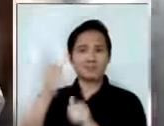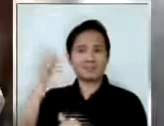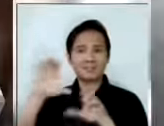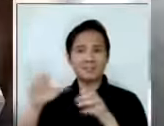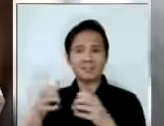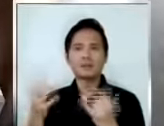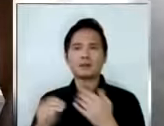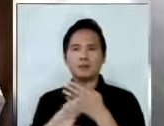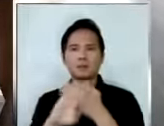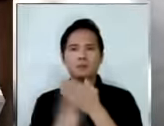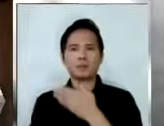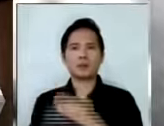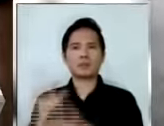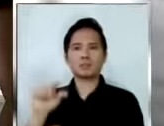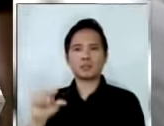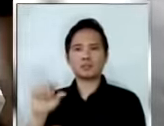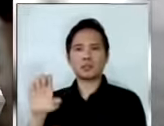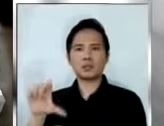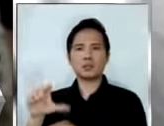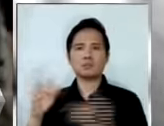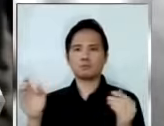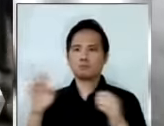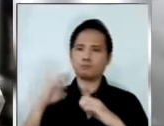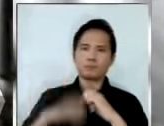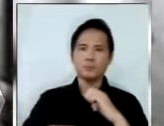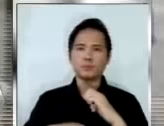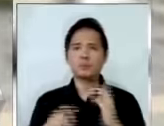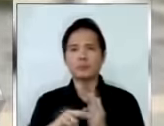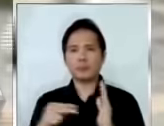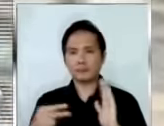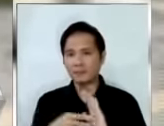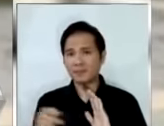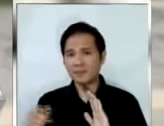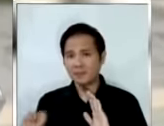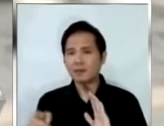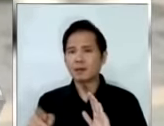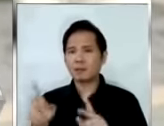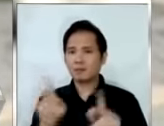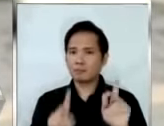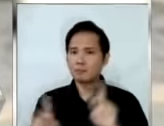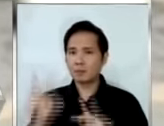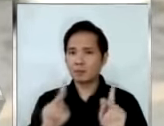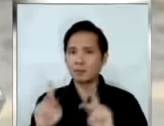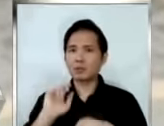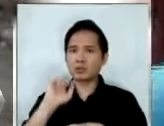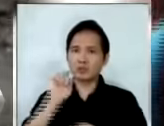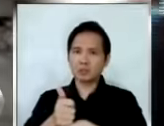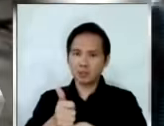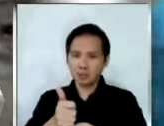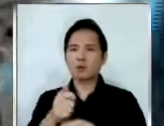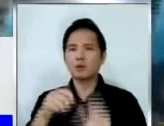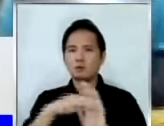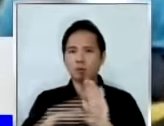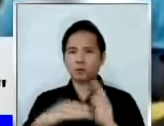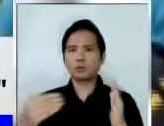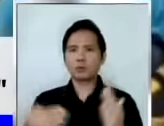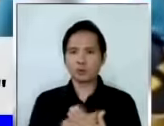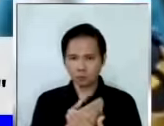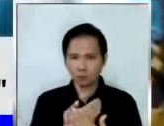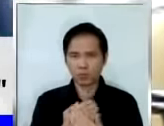City. Gayunman, gusto ng alkalde na panatilihing mahigpit pa rin ang mga protocol kontra COVID sa lungsod. Kung gina ng kapulisan ugang army